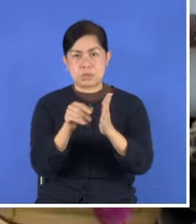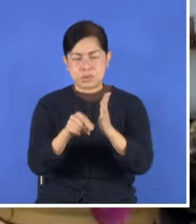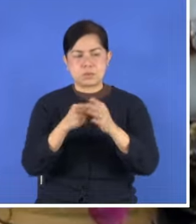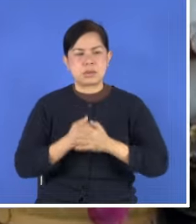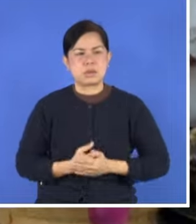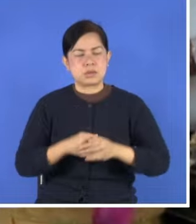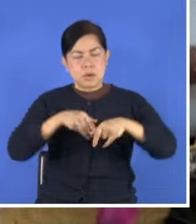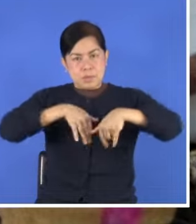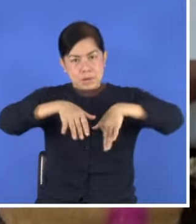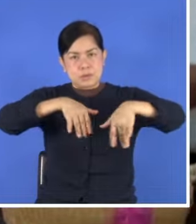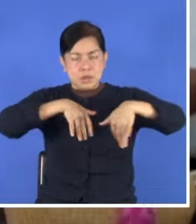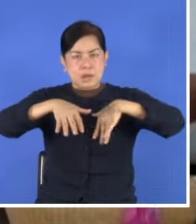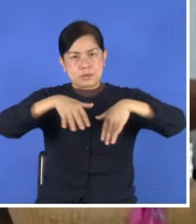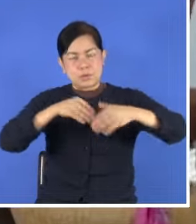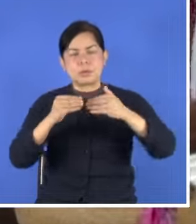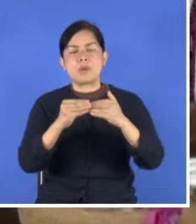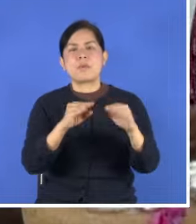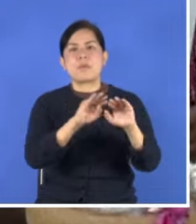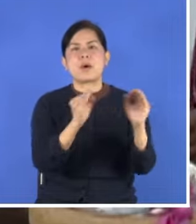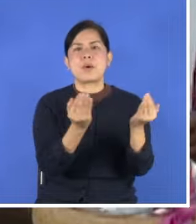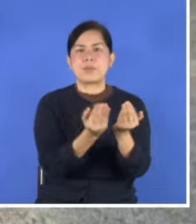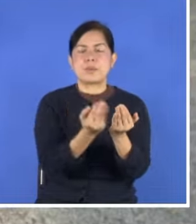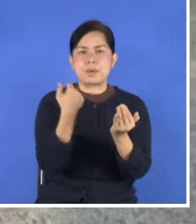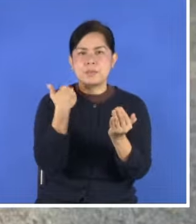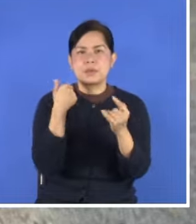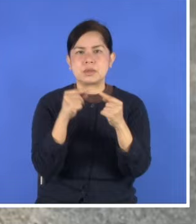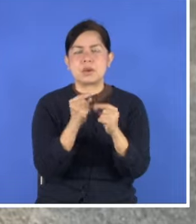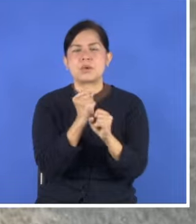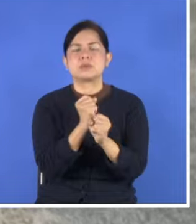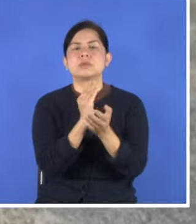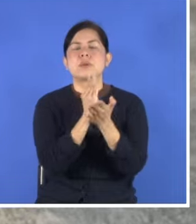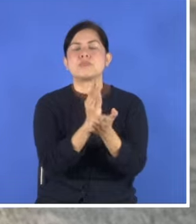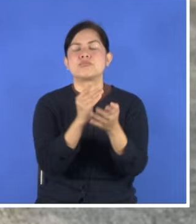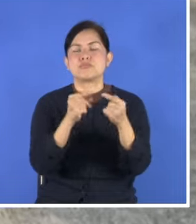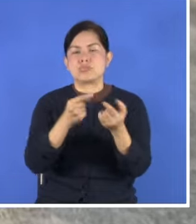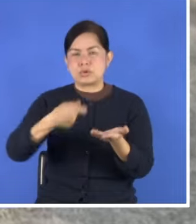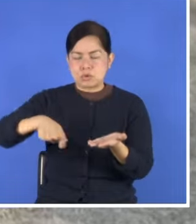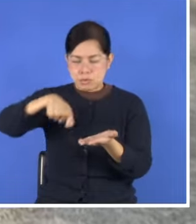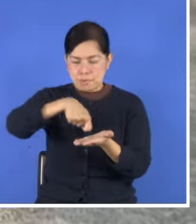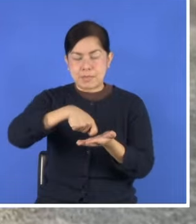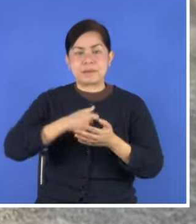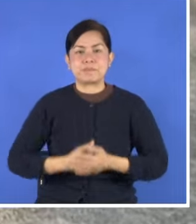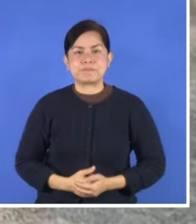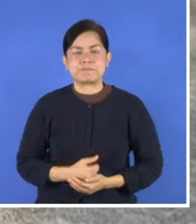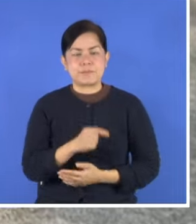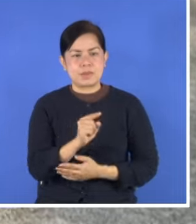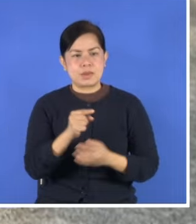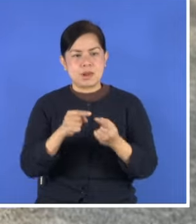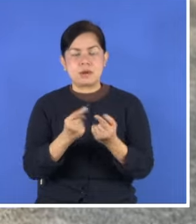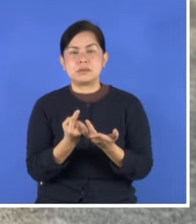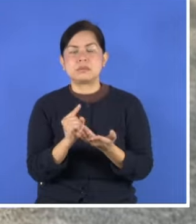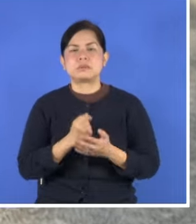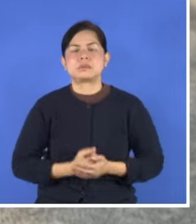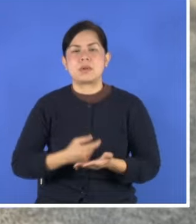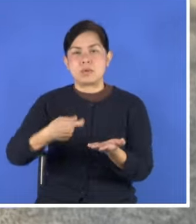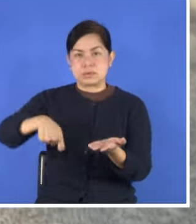ประชาชนค่ะพาครอบครัวลูกเด็กเล็กแดงกันมาตักบาตรในช่วงออกพรรษาเพื่อความเป็นสิริมงคลค่ะรอบแรกเขามีตักบาตรดอกไม้ด้วย